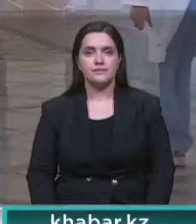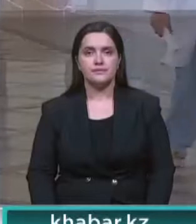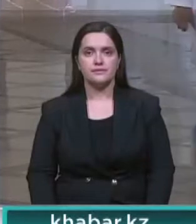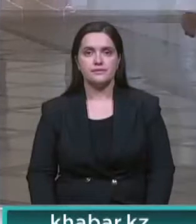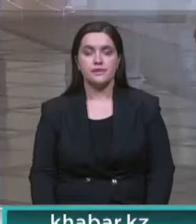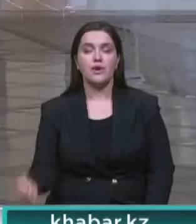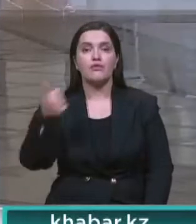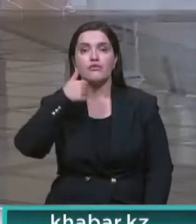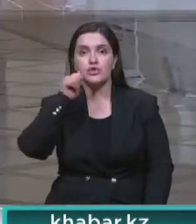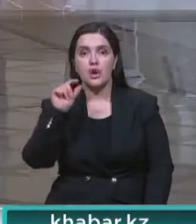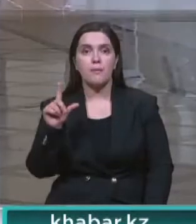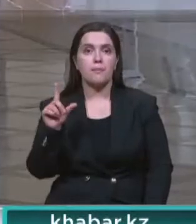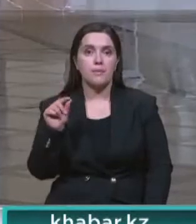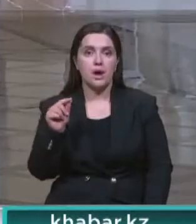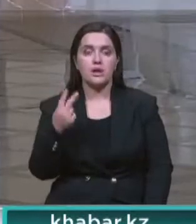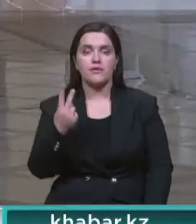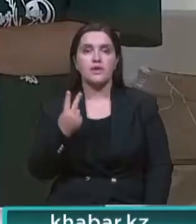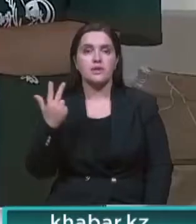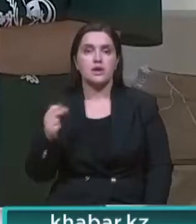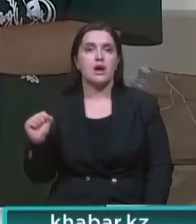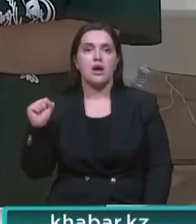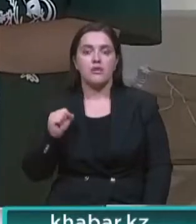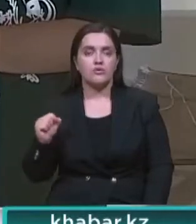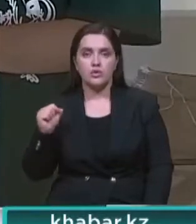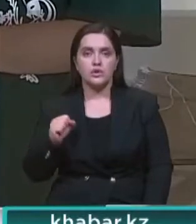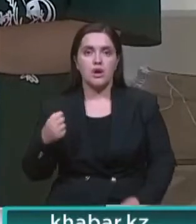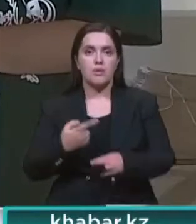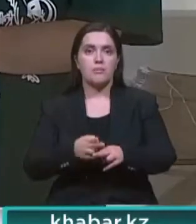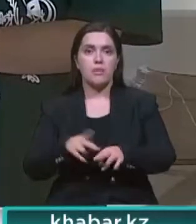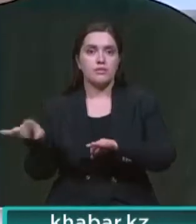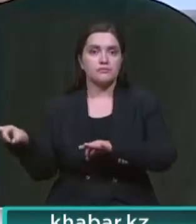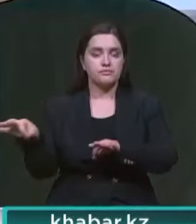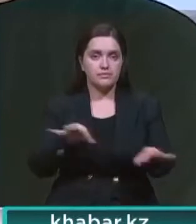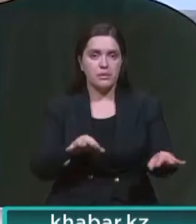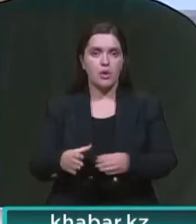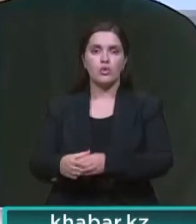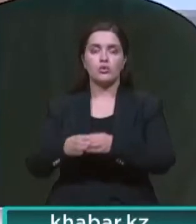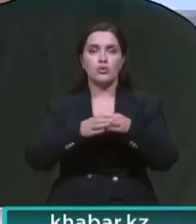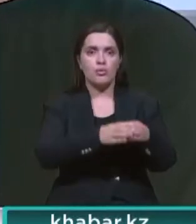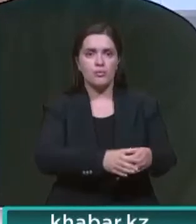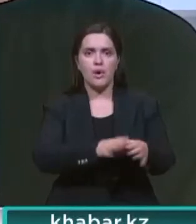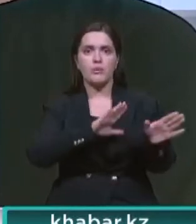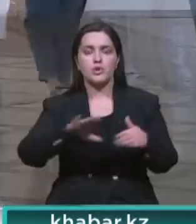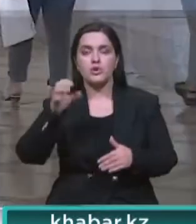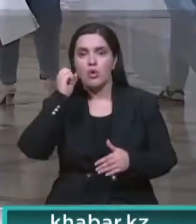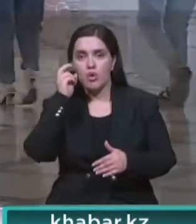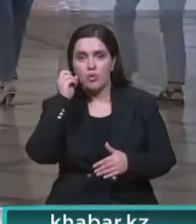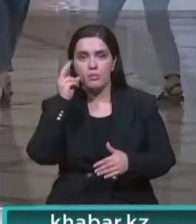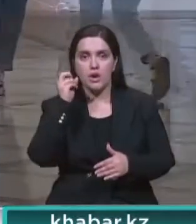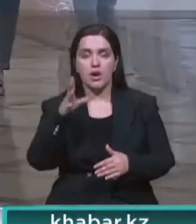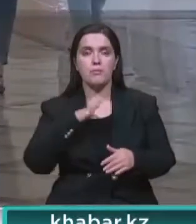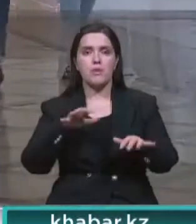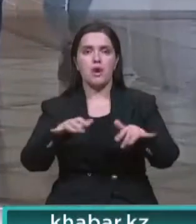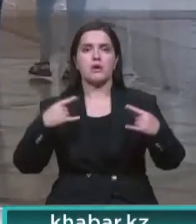Вчера, в понедельник, 23 августа, пациенту выехала мобильная бригада. После обеда проведена